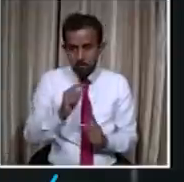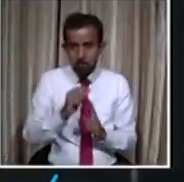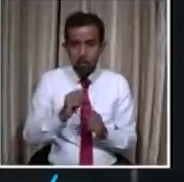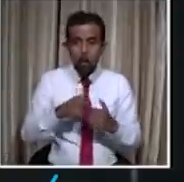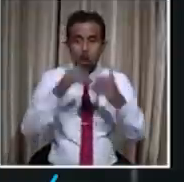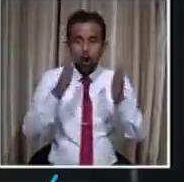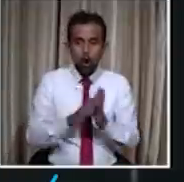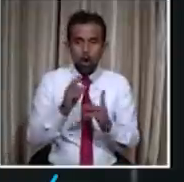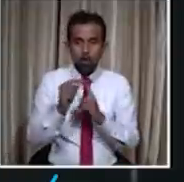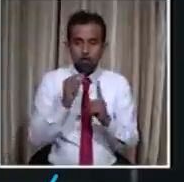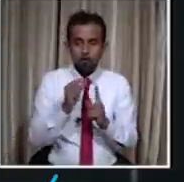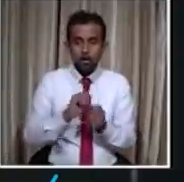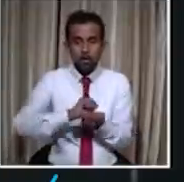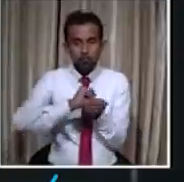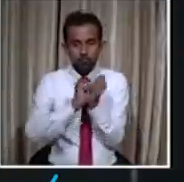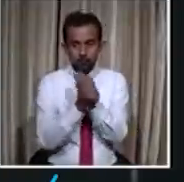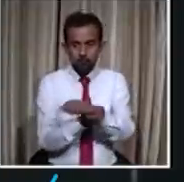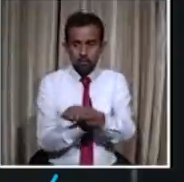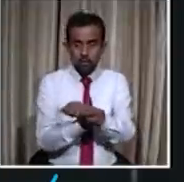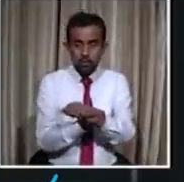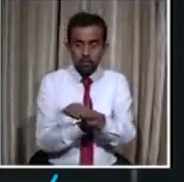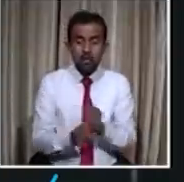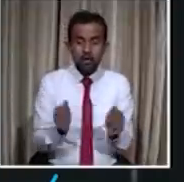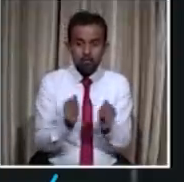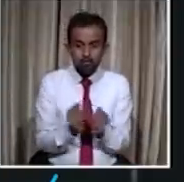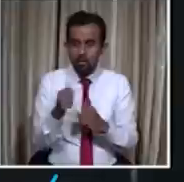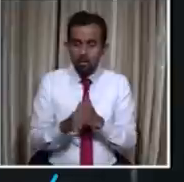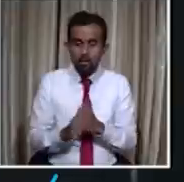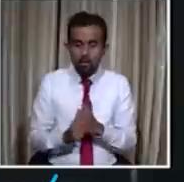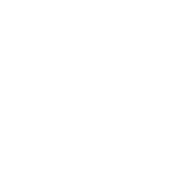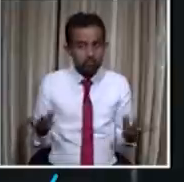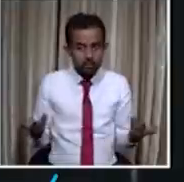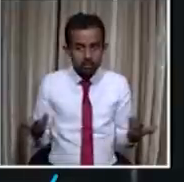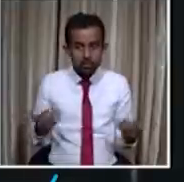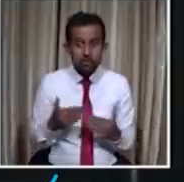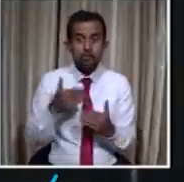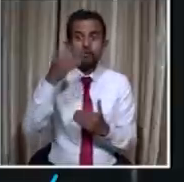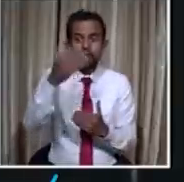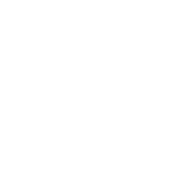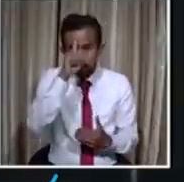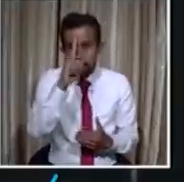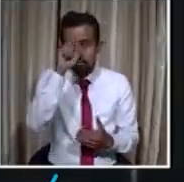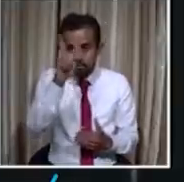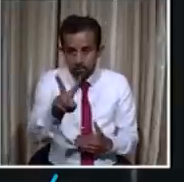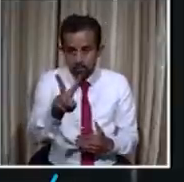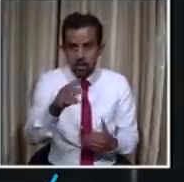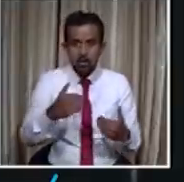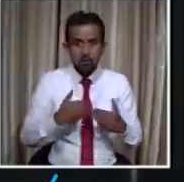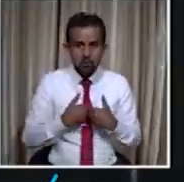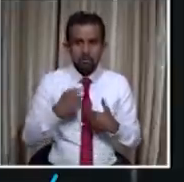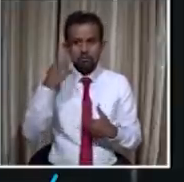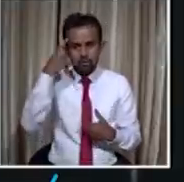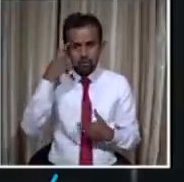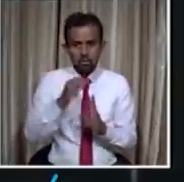සමස්ත පාර්ලිමේන්තුව පරිවර්තනය කරන්න මේකට වැඩපිළිවෙලක් හොයන තැනට එන්න. එහෙම නැත්නම් තව සතියක් දෙකක් ඇරලා මට නම් හිතෙයි